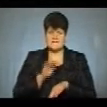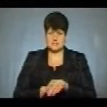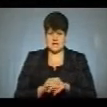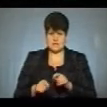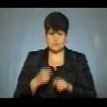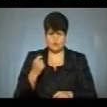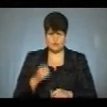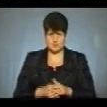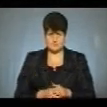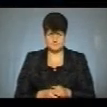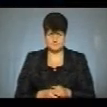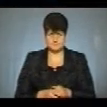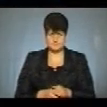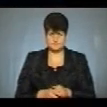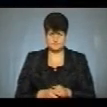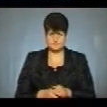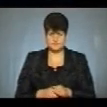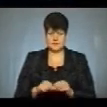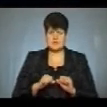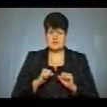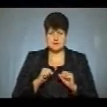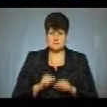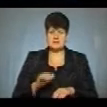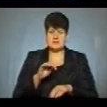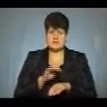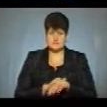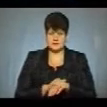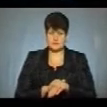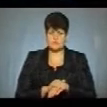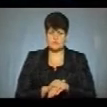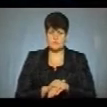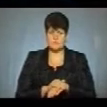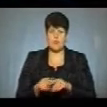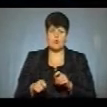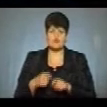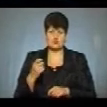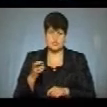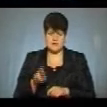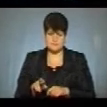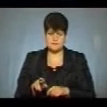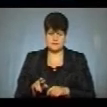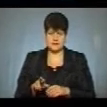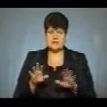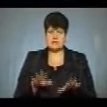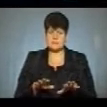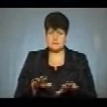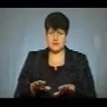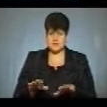порушень. Перше, стараємося зафіксувати факт порушення з місця,